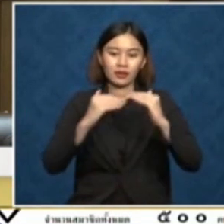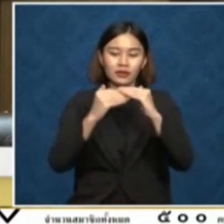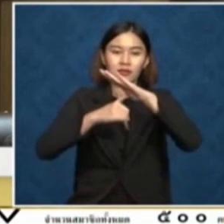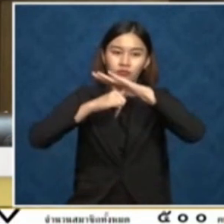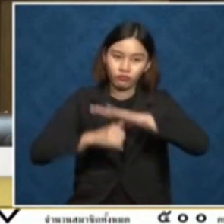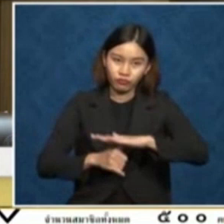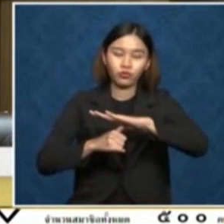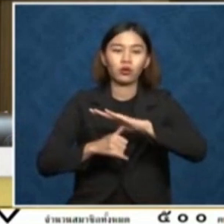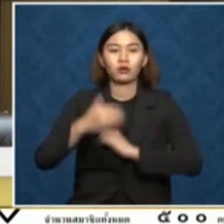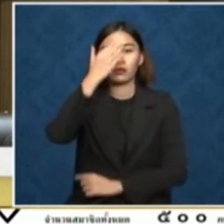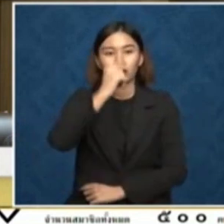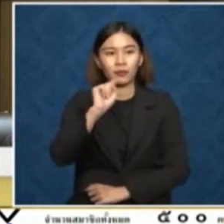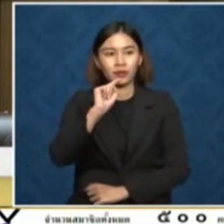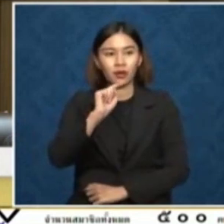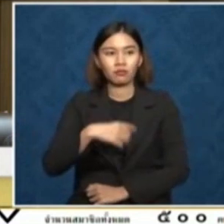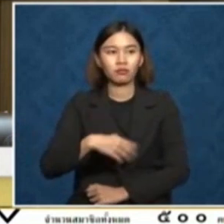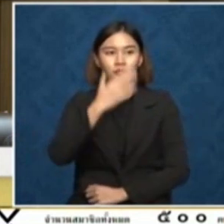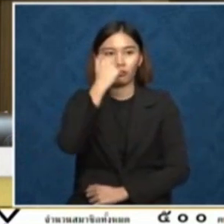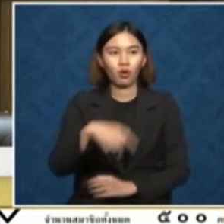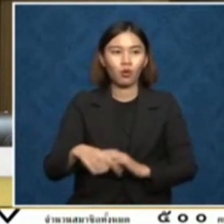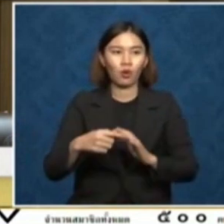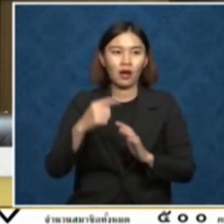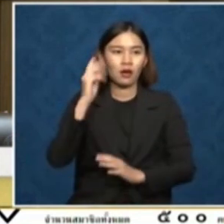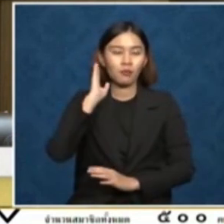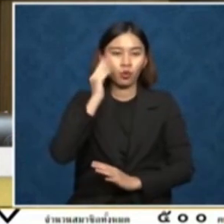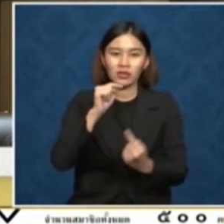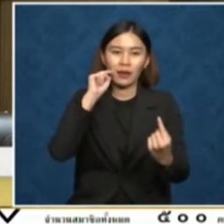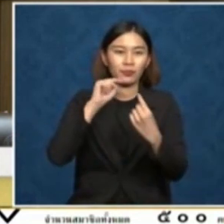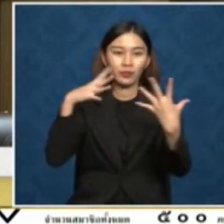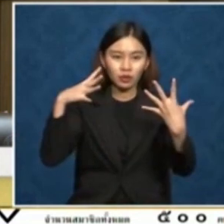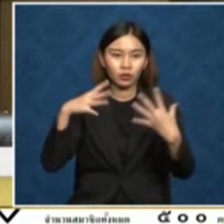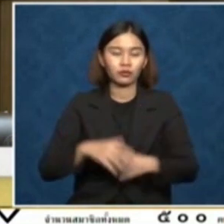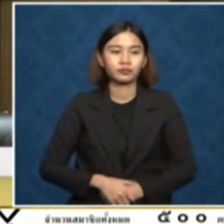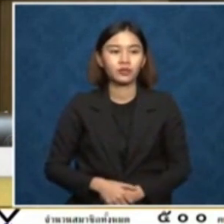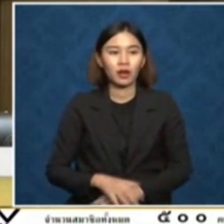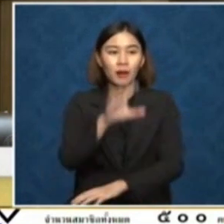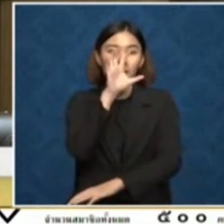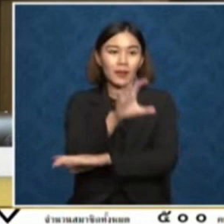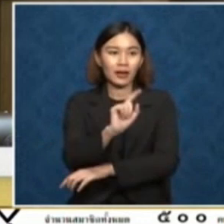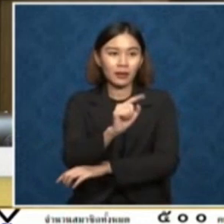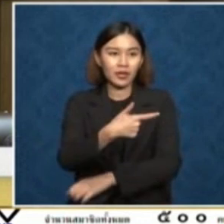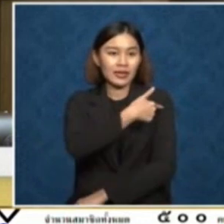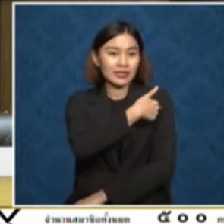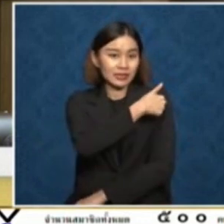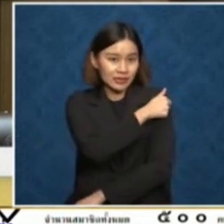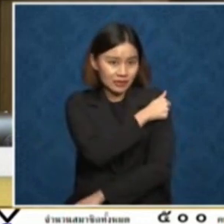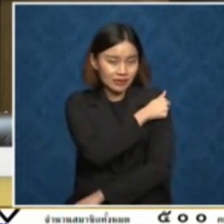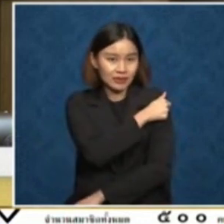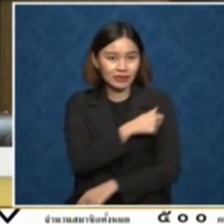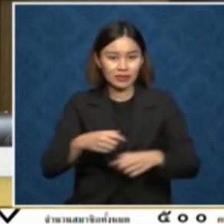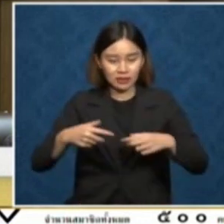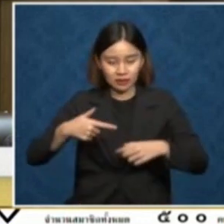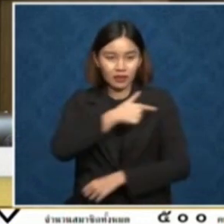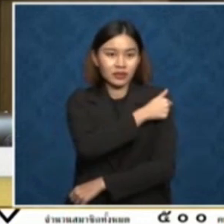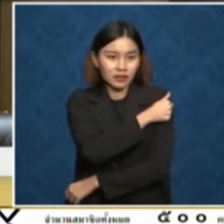ยนั้นที่ยังมองคนจากเพศสภาพอยู่ทำให้เขาถูกตีตราว่าเป็นอาชญากรค่ะและเขาถูกลงโท